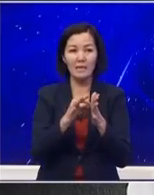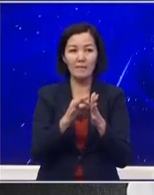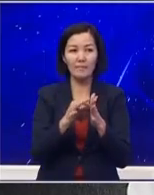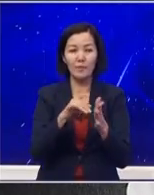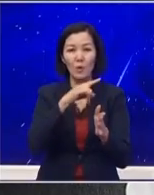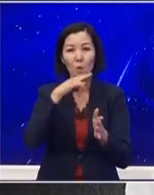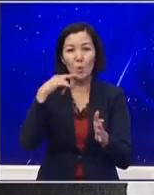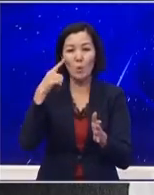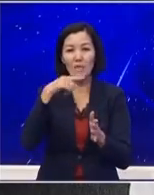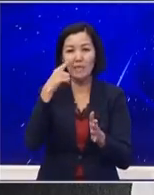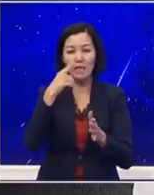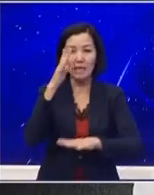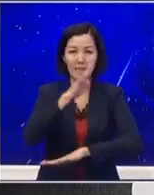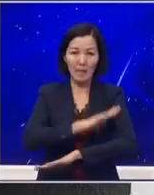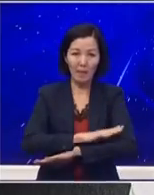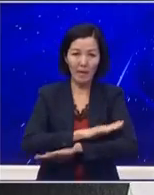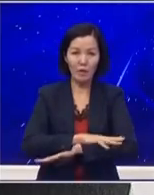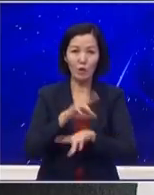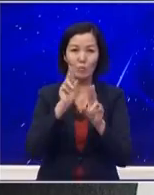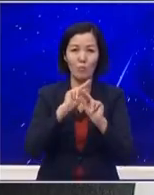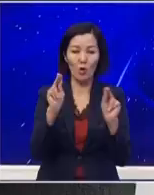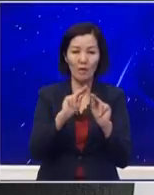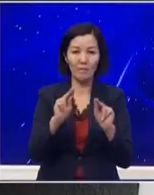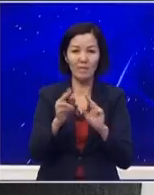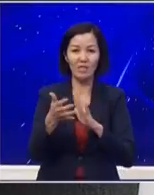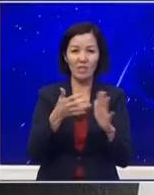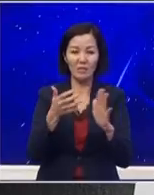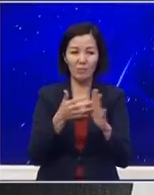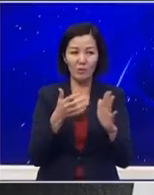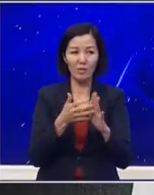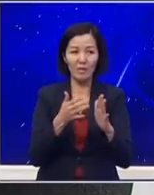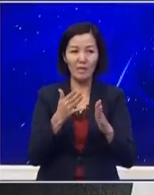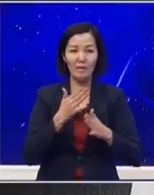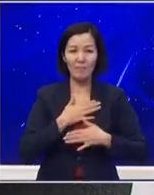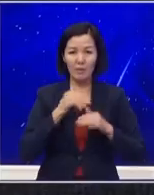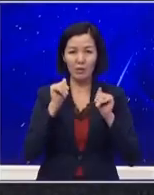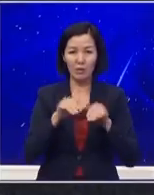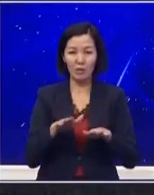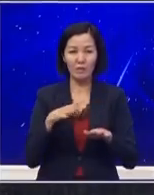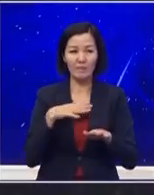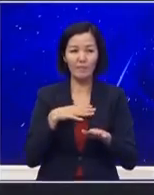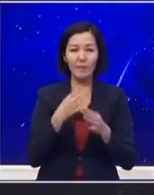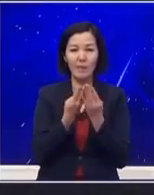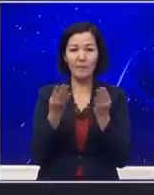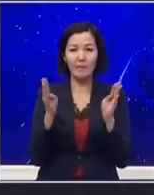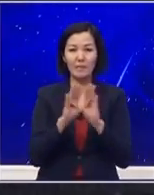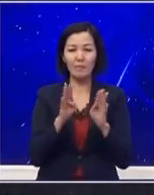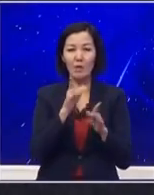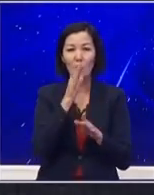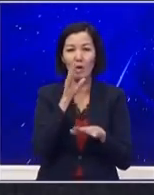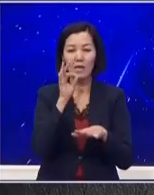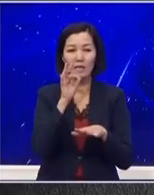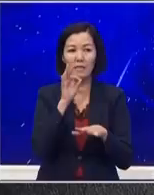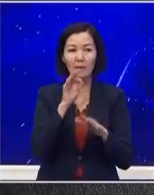пән мұғалімдерінің жетіспеушілігі аздығы мен осы шешімге тартты. Пандемия кезінде шынымен балалармен